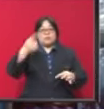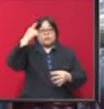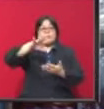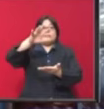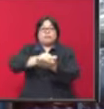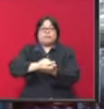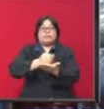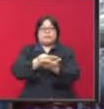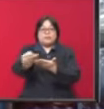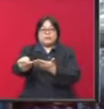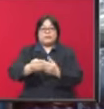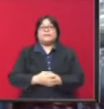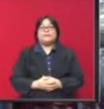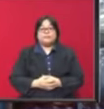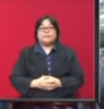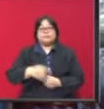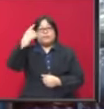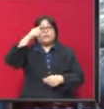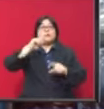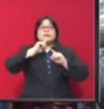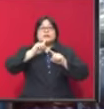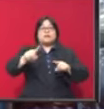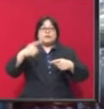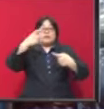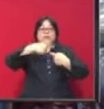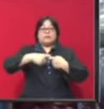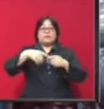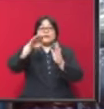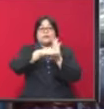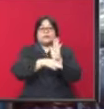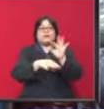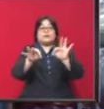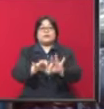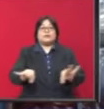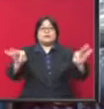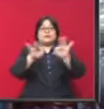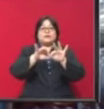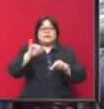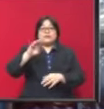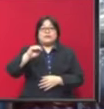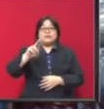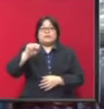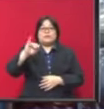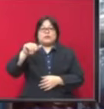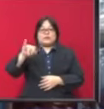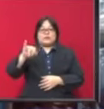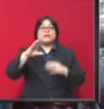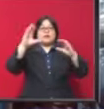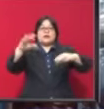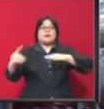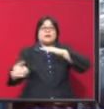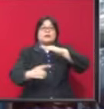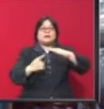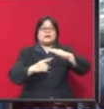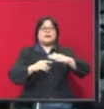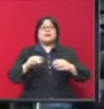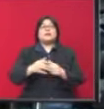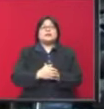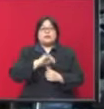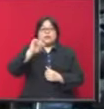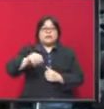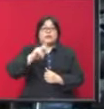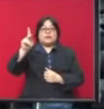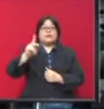untuk tempahan akan dibuat bagi menjawab soalan berkaitan senarai keutamaan imunisasi pula secara dasarnya jawatankuasa